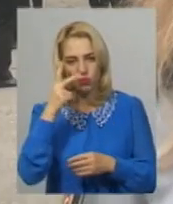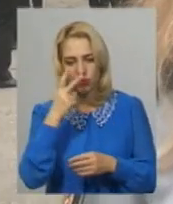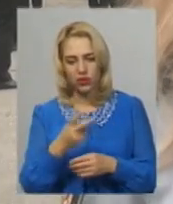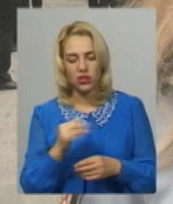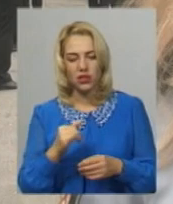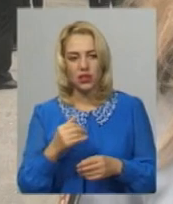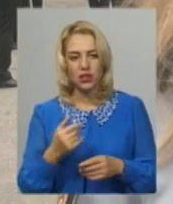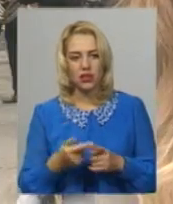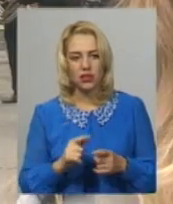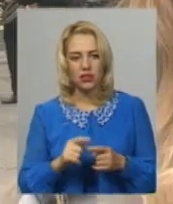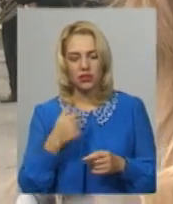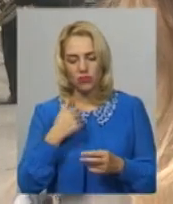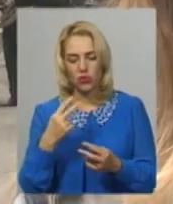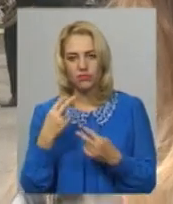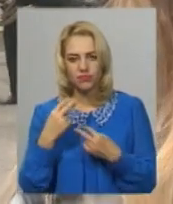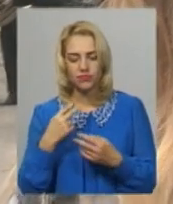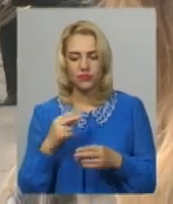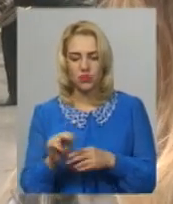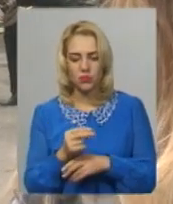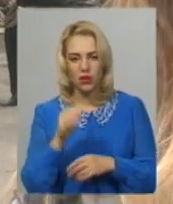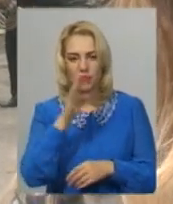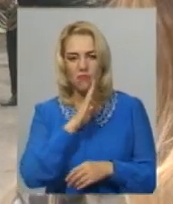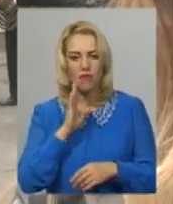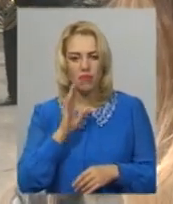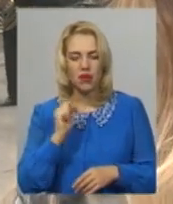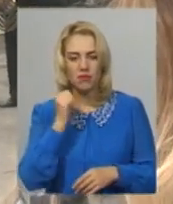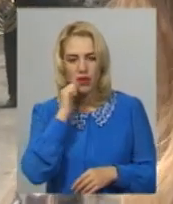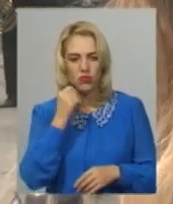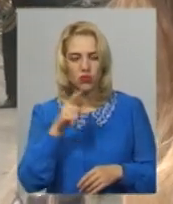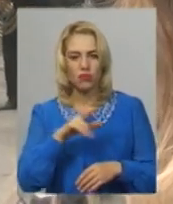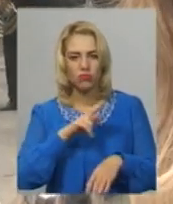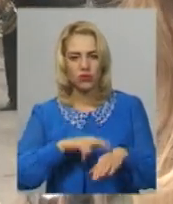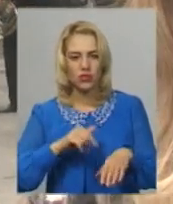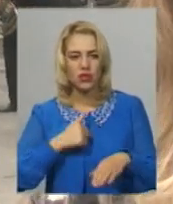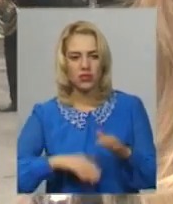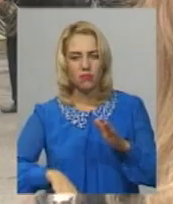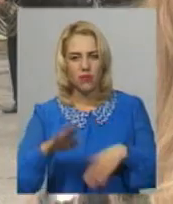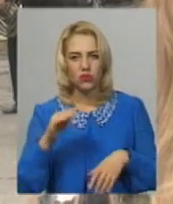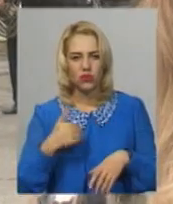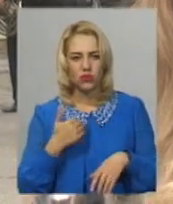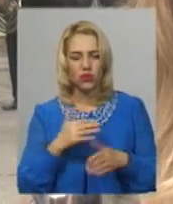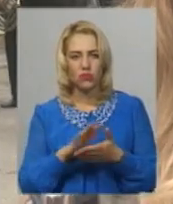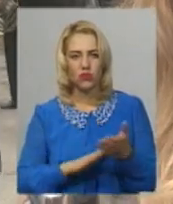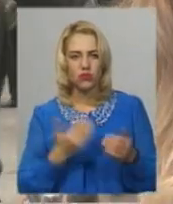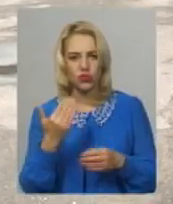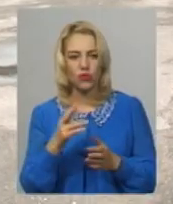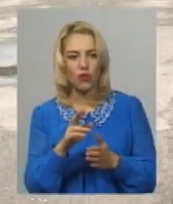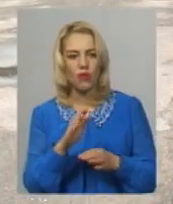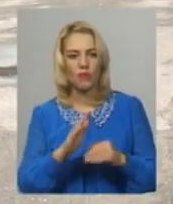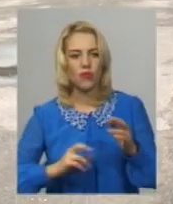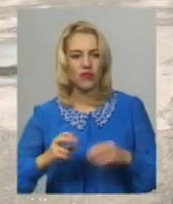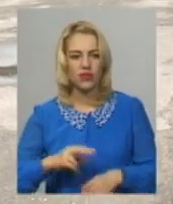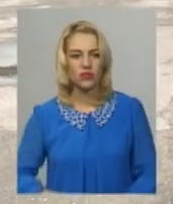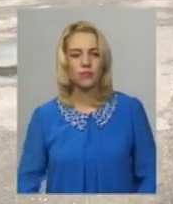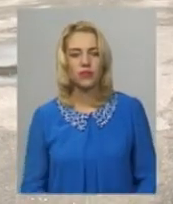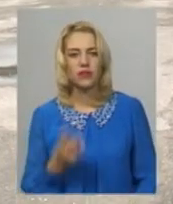розказів мами і бабушки. Він був правоохоронцем і з самого маличку я хотіла продовжувати його професію.